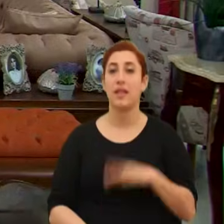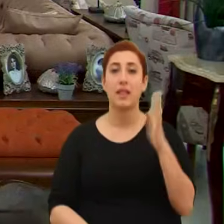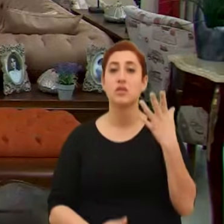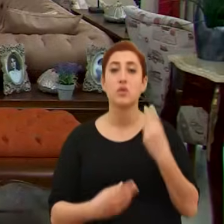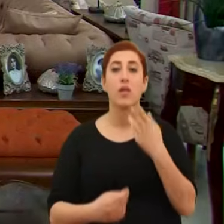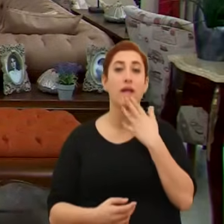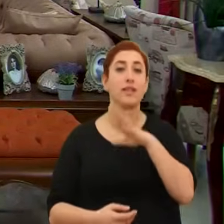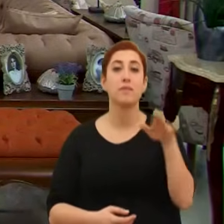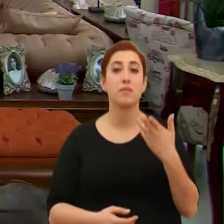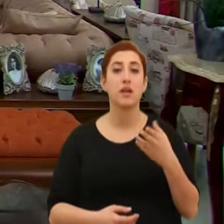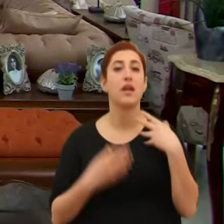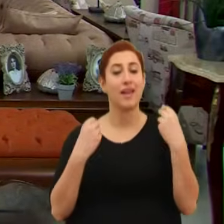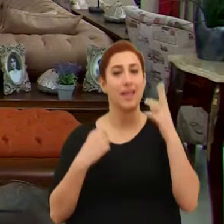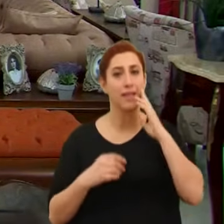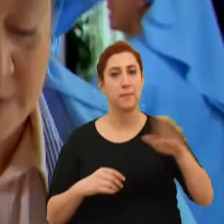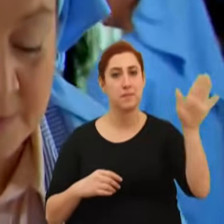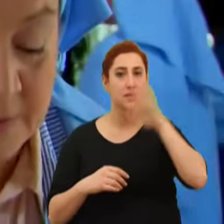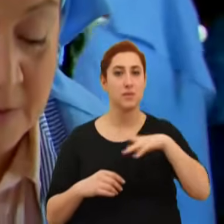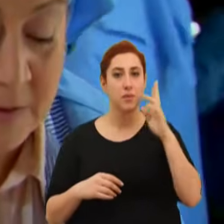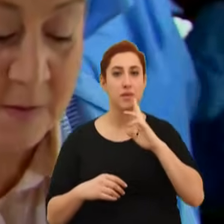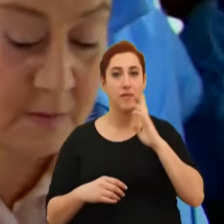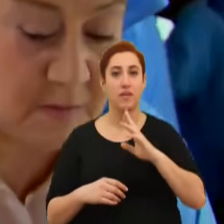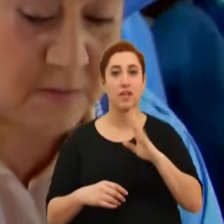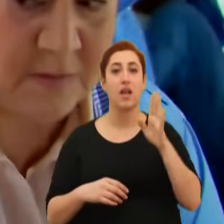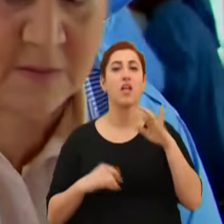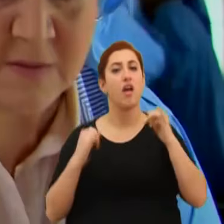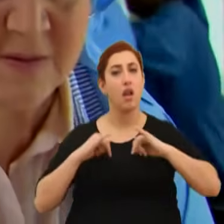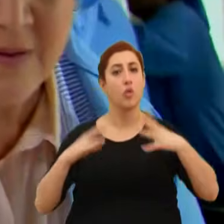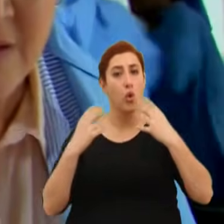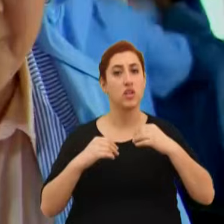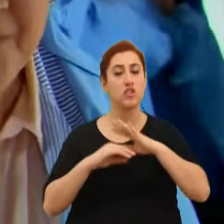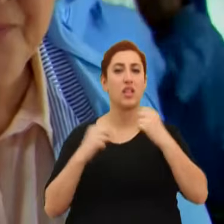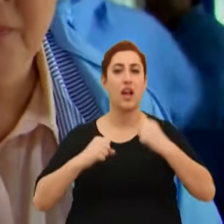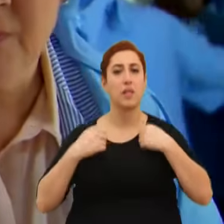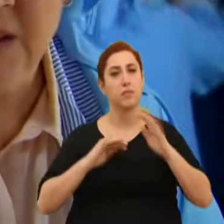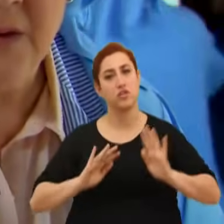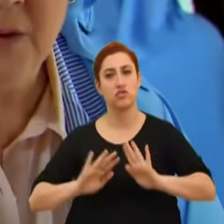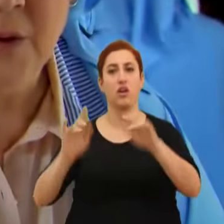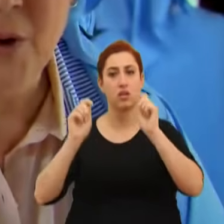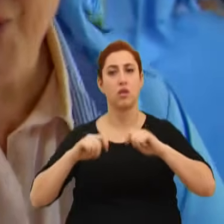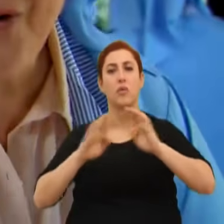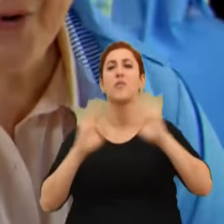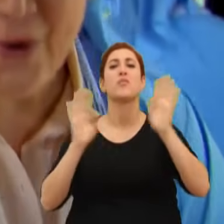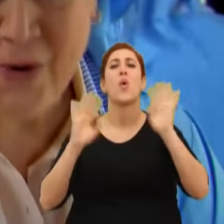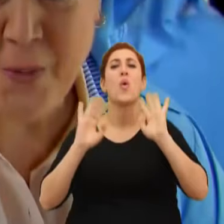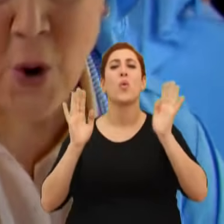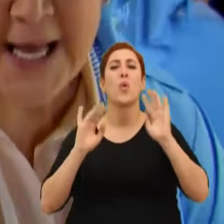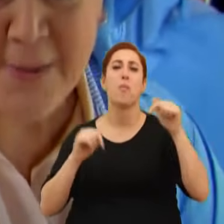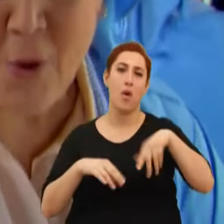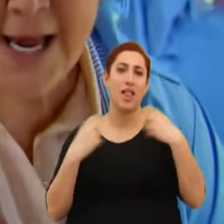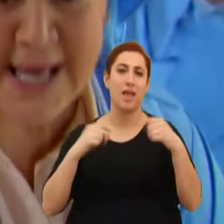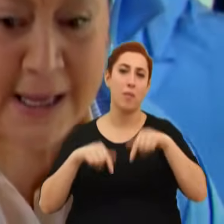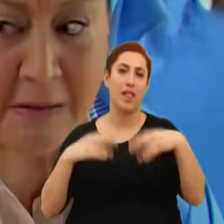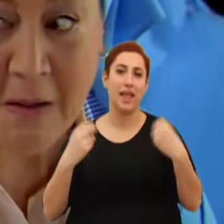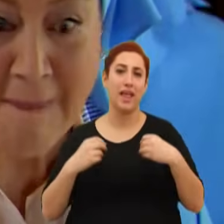Nasıl gidiyor hanımlar? İyi, temizliyoruz hanımefendi. Daha rahat edeceksiniz, şu kanepeyi çekelim isterseniz. Yok yok, böyle